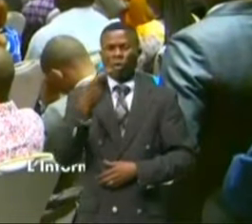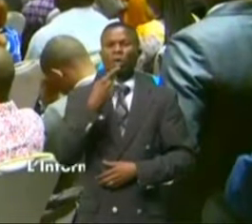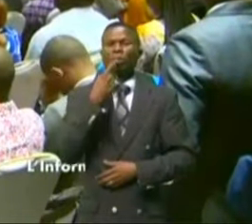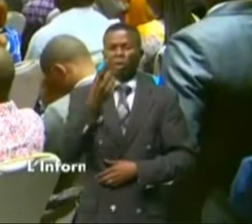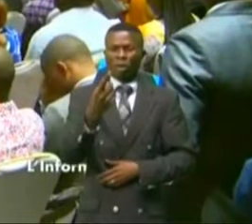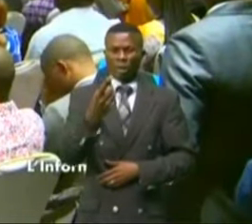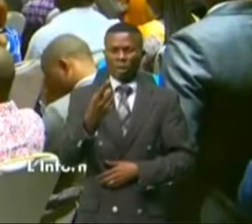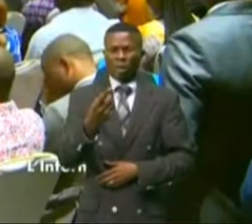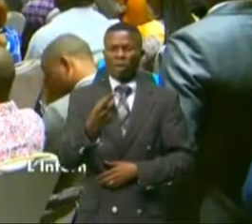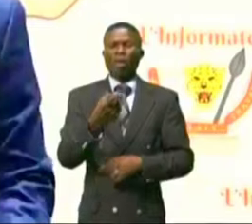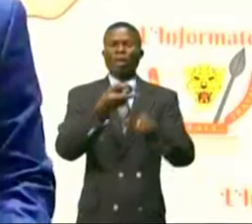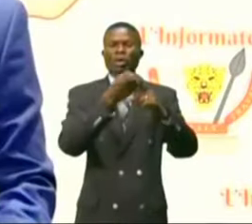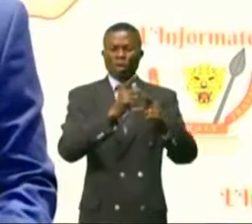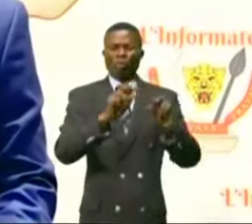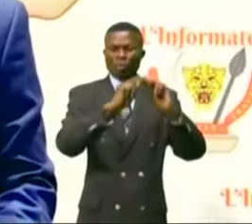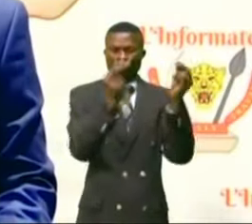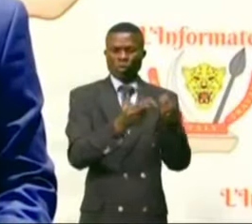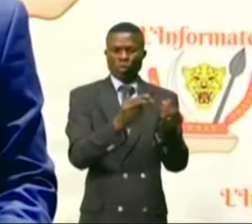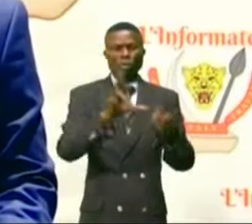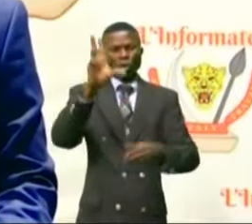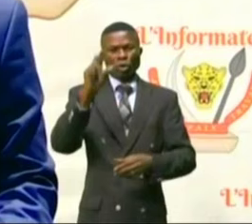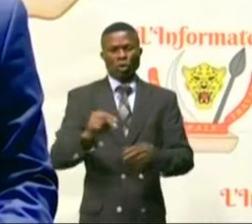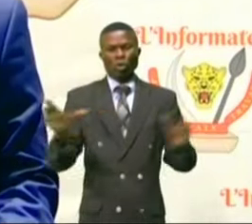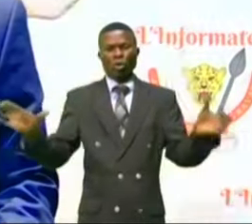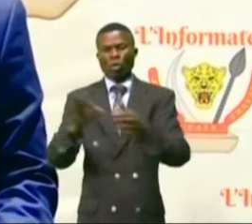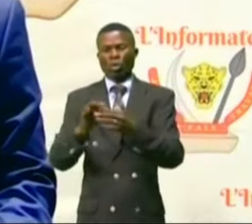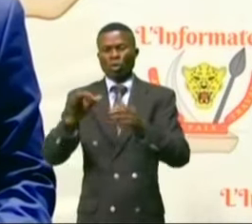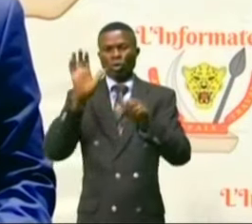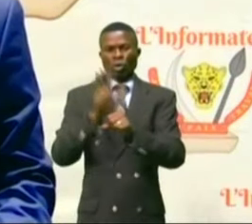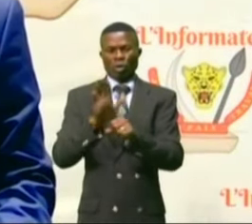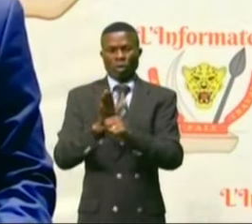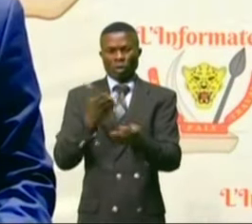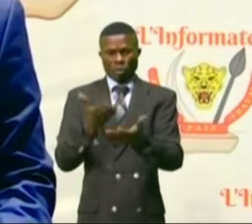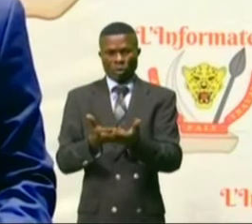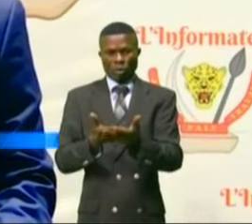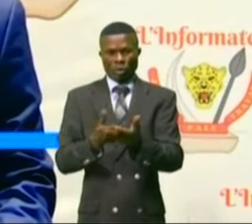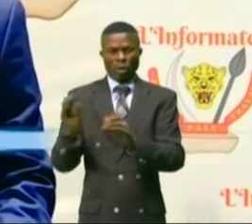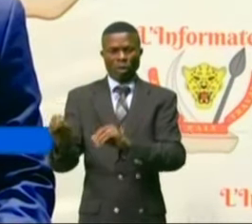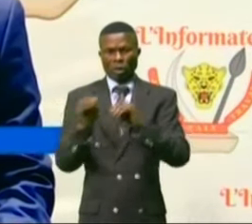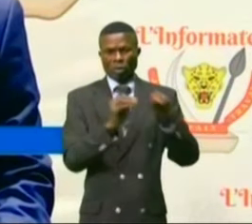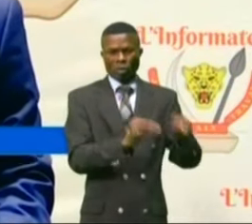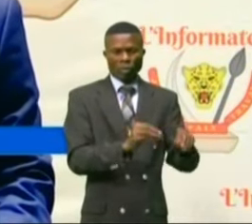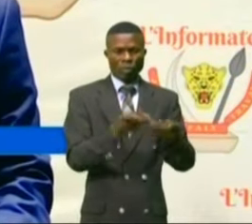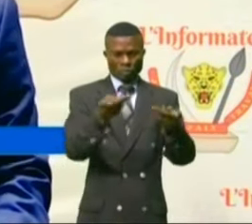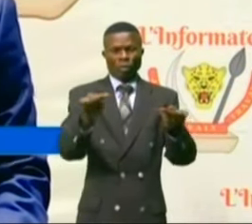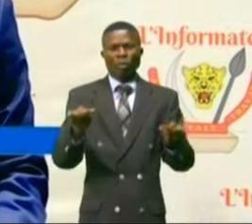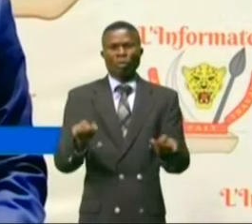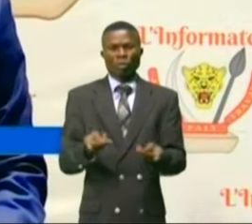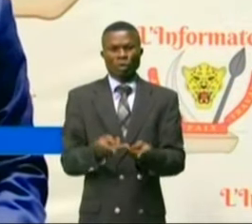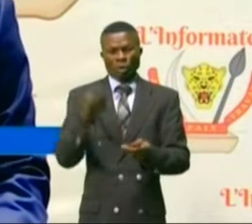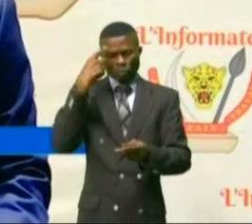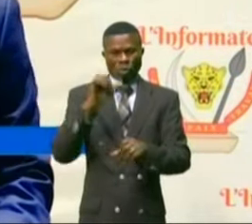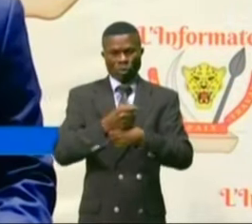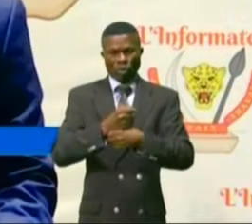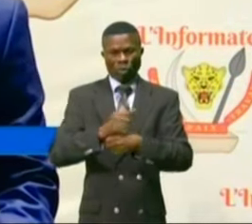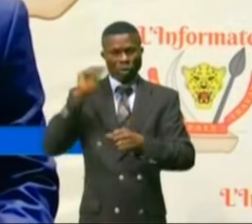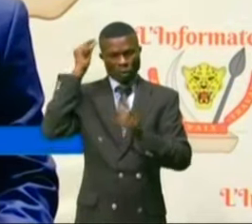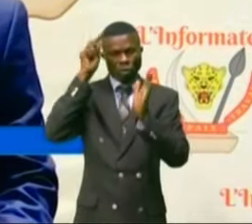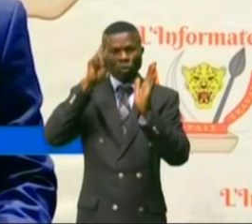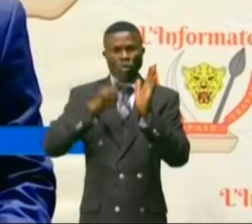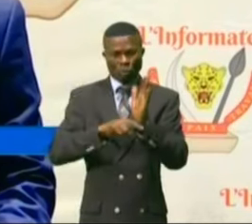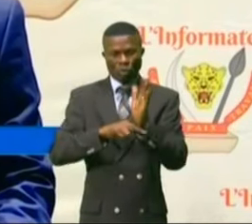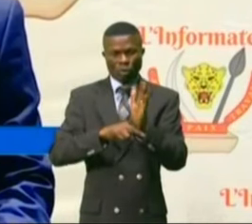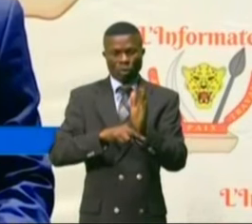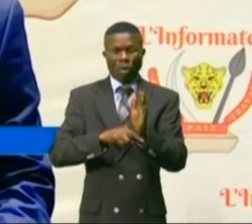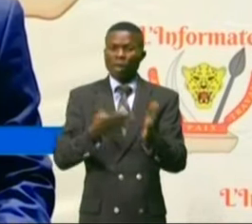leur appartenance ou non à la coalition majoritaire qui sera mise en place pour former le gouvernement et